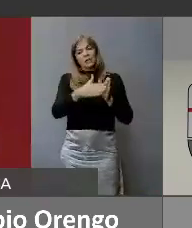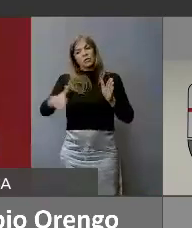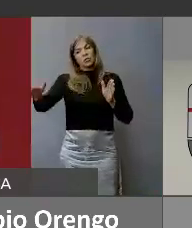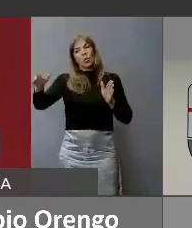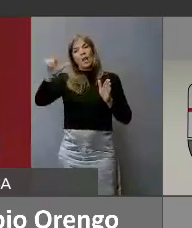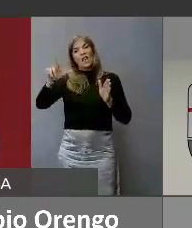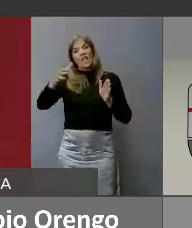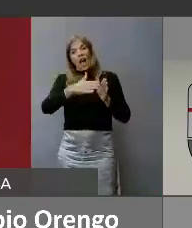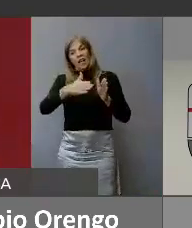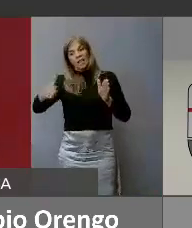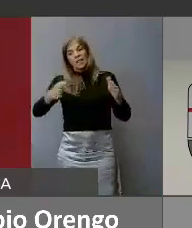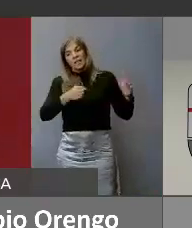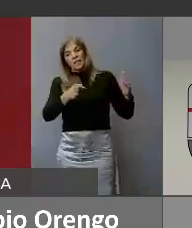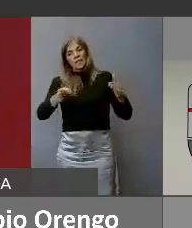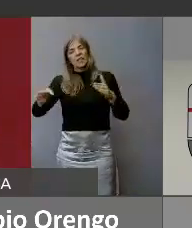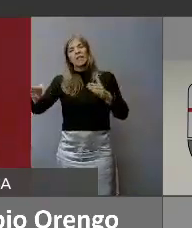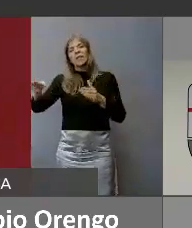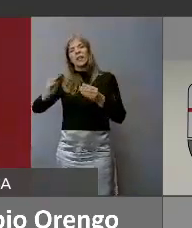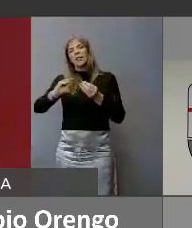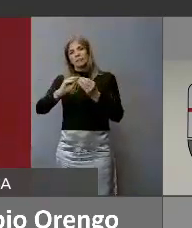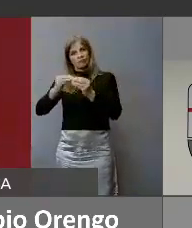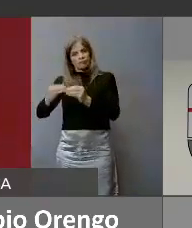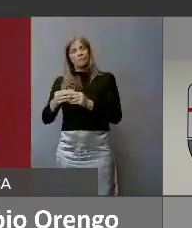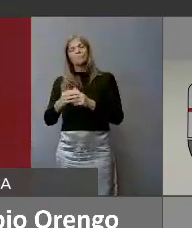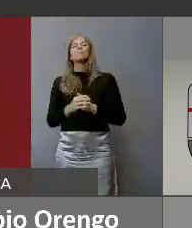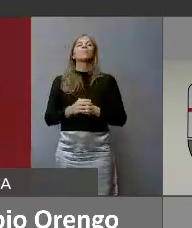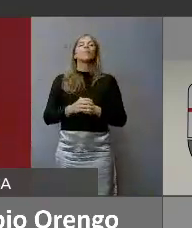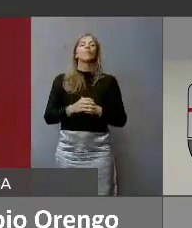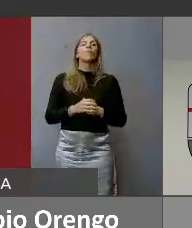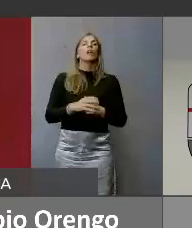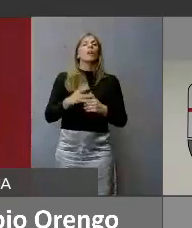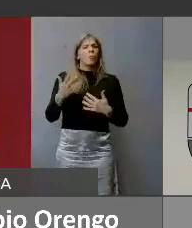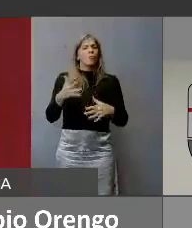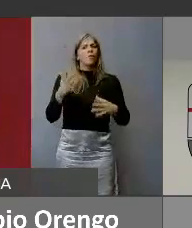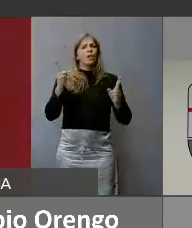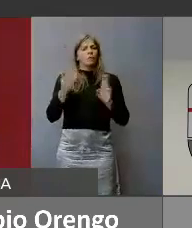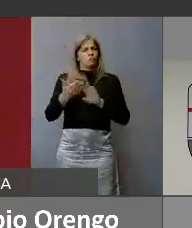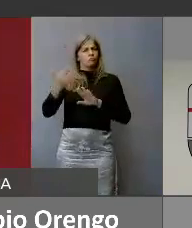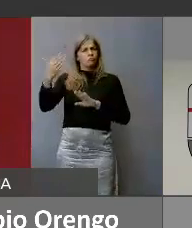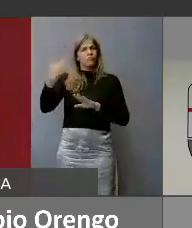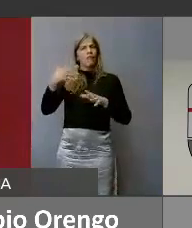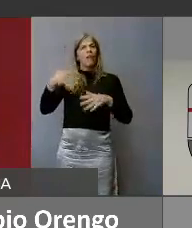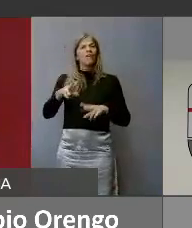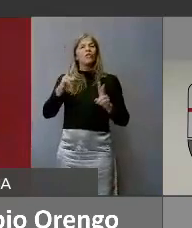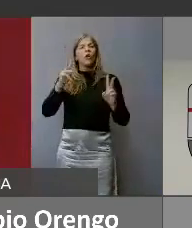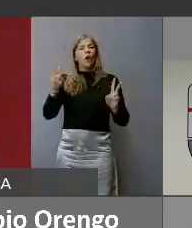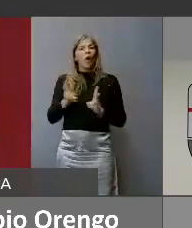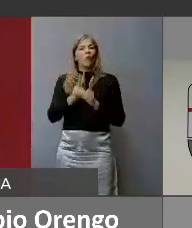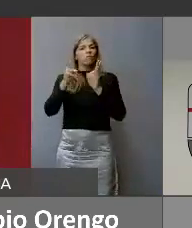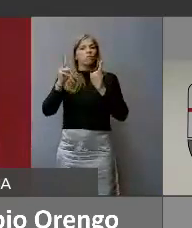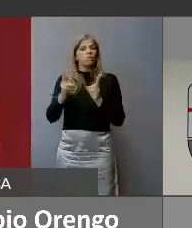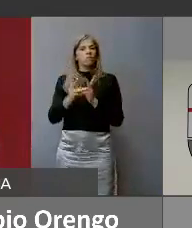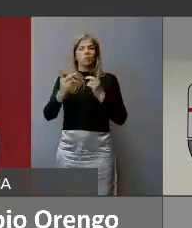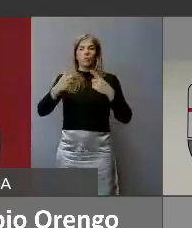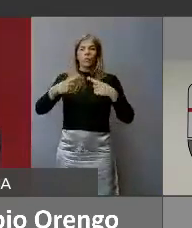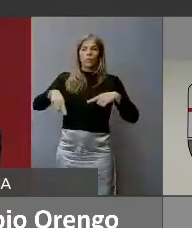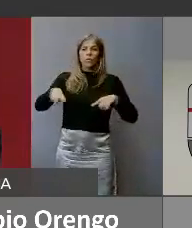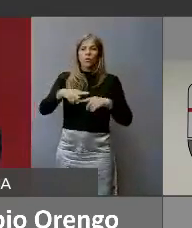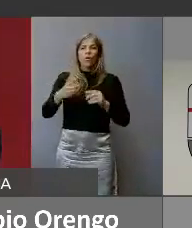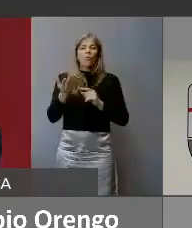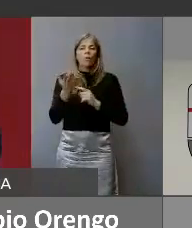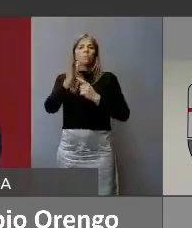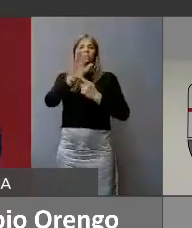nei quali sono stati mostrati lecce progettualità e